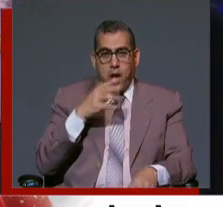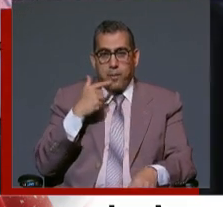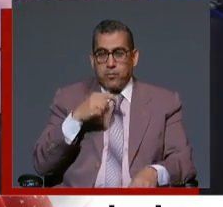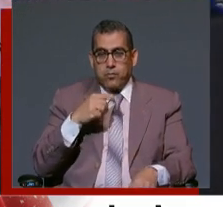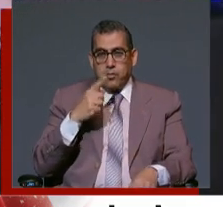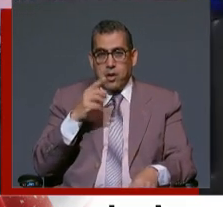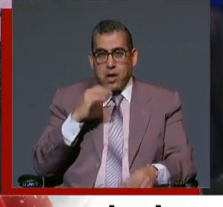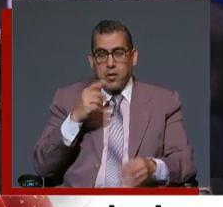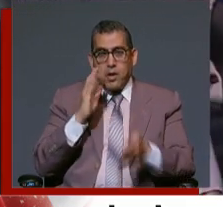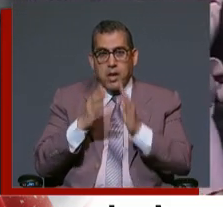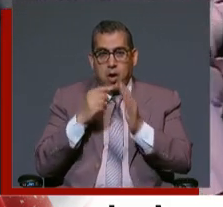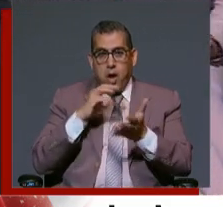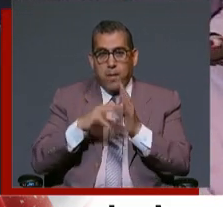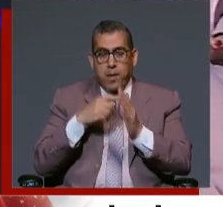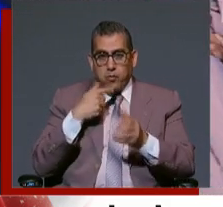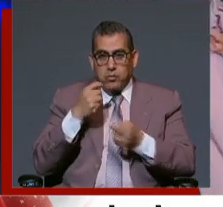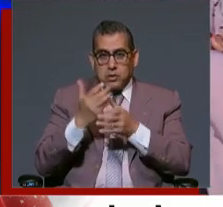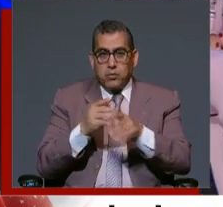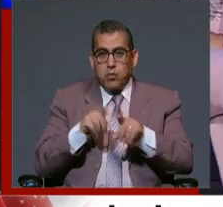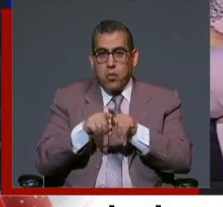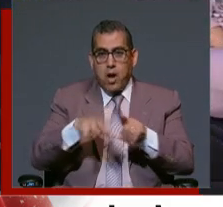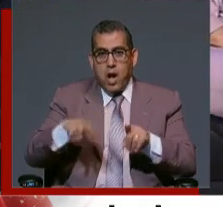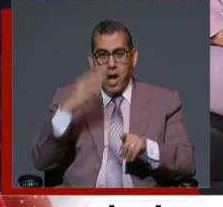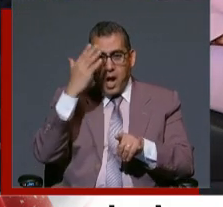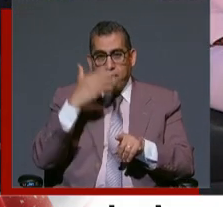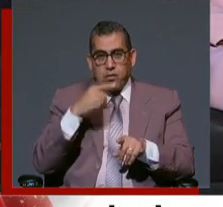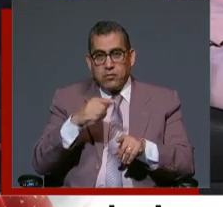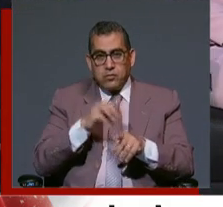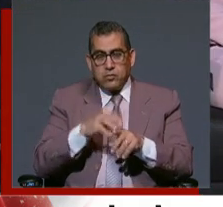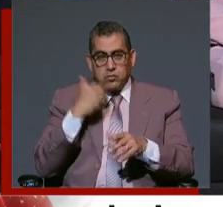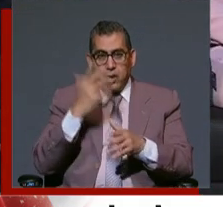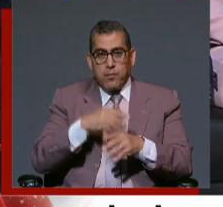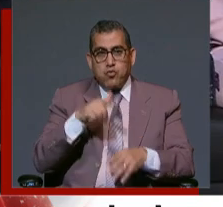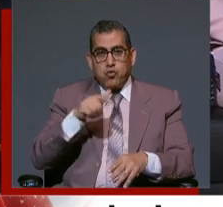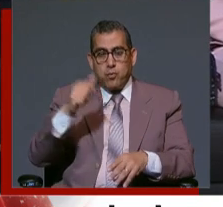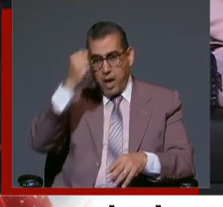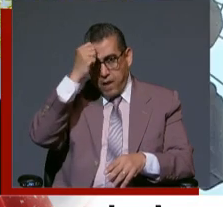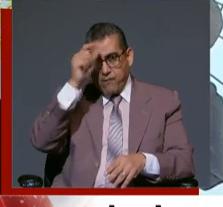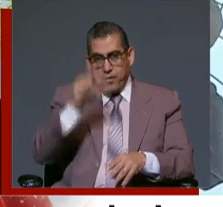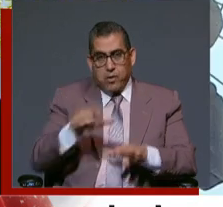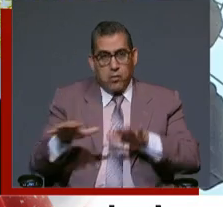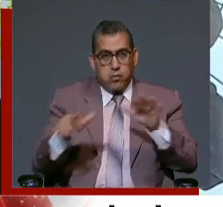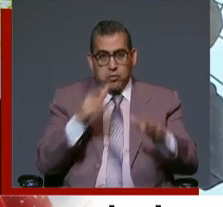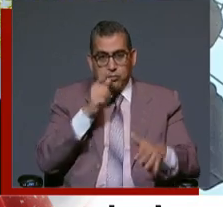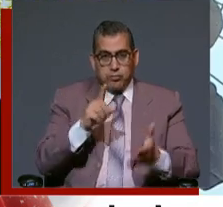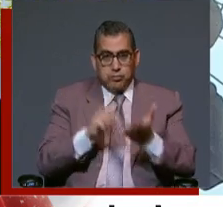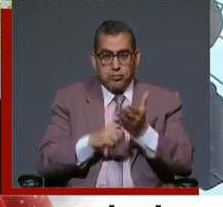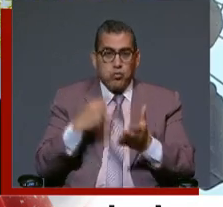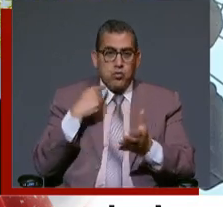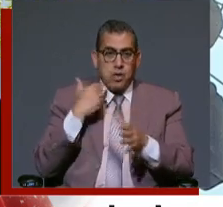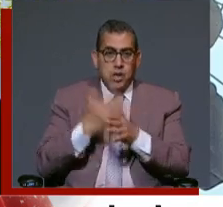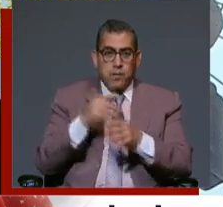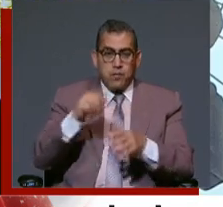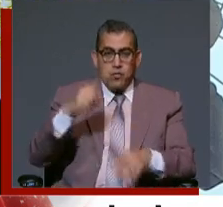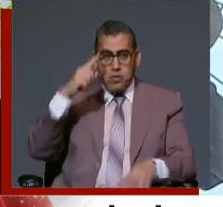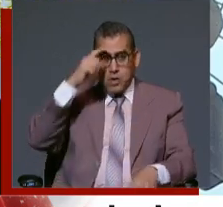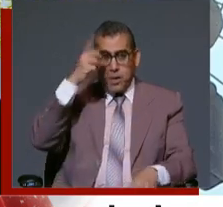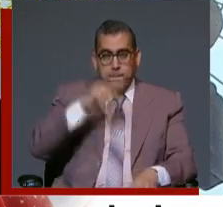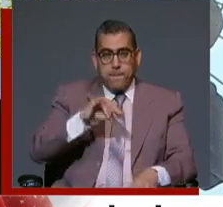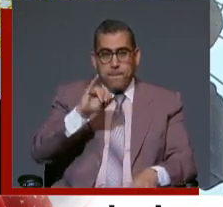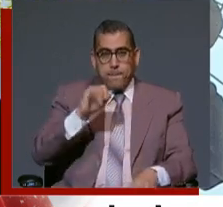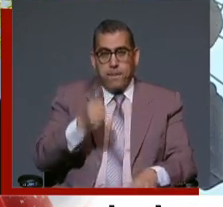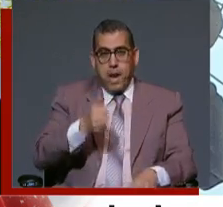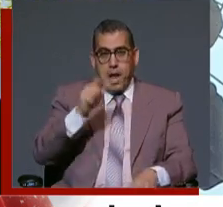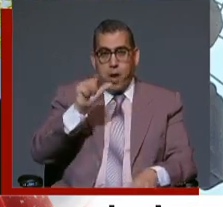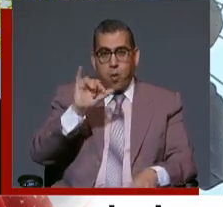الخسائر التي تكبدها أكثر من 600,000 شخص، وكذلك عندما عانت ملاوي من